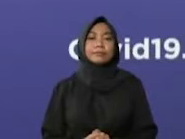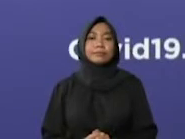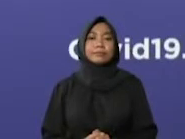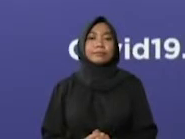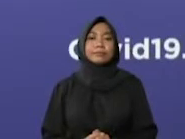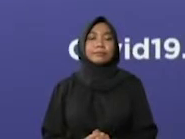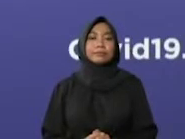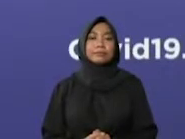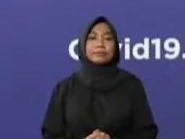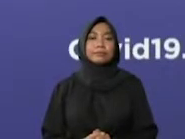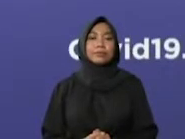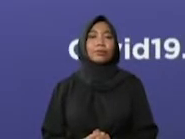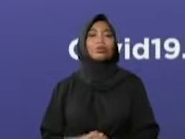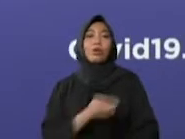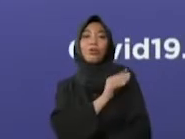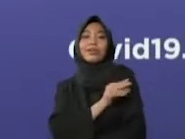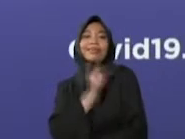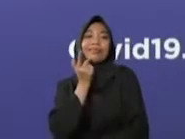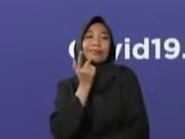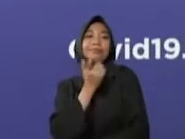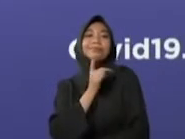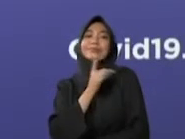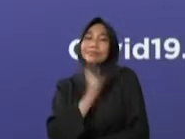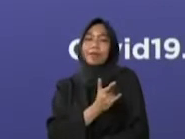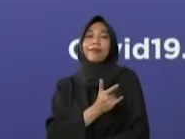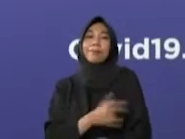jaga imunitas kita